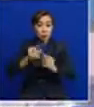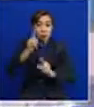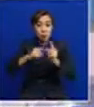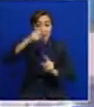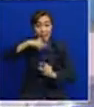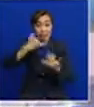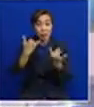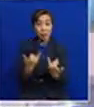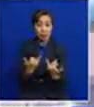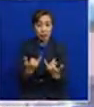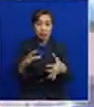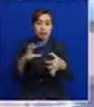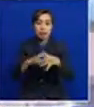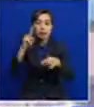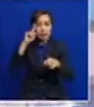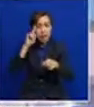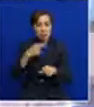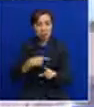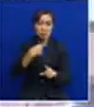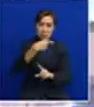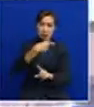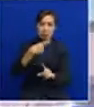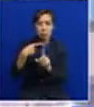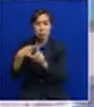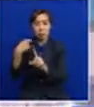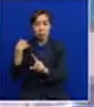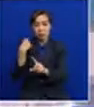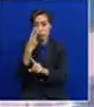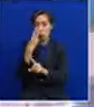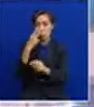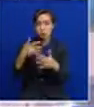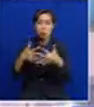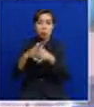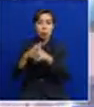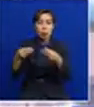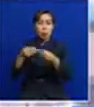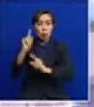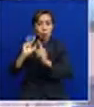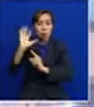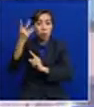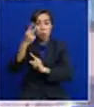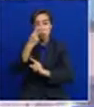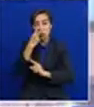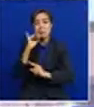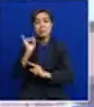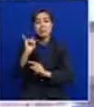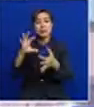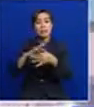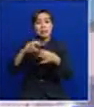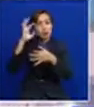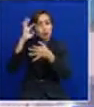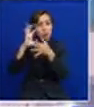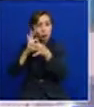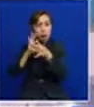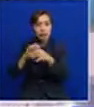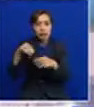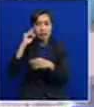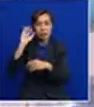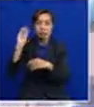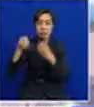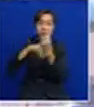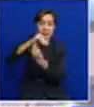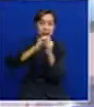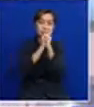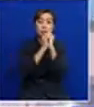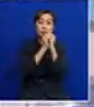ไทยนะคะวันนี้ดัชนีเคลื่อนไหวผันผวนค่ะหลังสัญญาณจากตลาดหุ้นทั่วโลกไม่สดใสนะคะจากความกังวลเกี่ยวกับภาวะเศรษฐกิจ